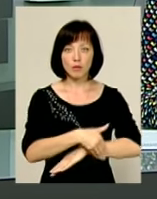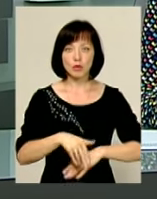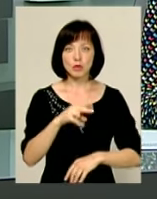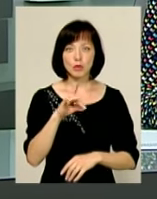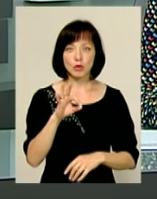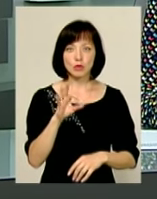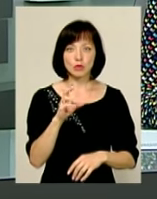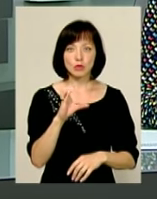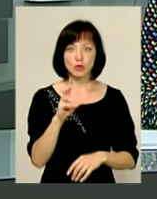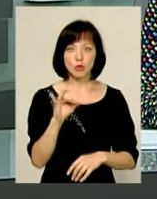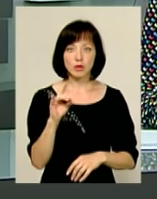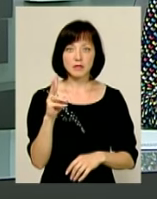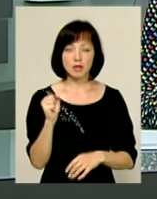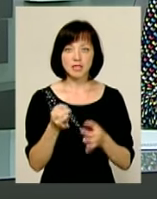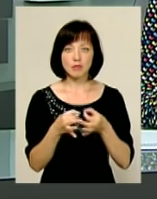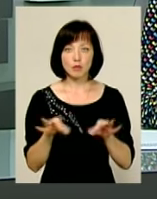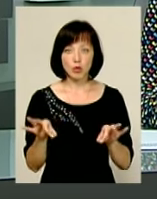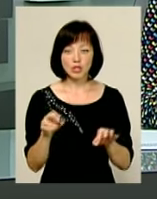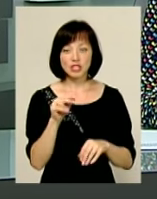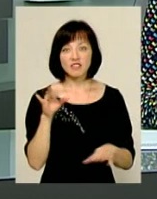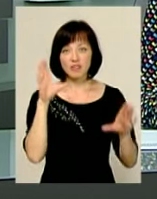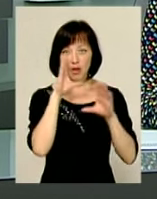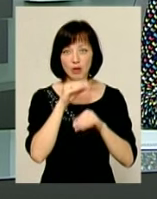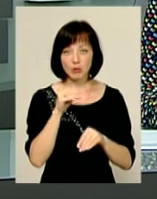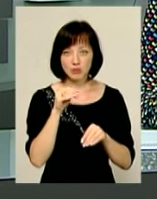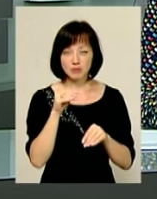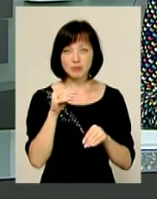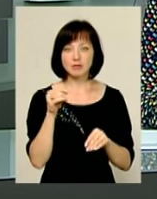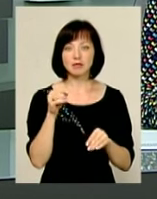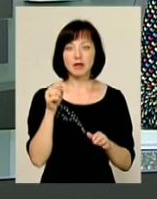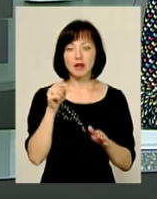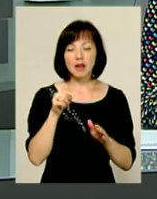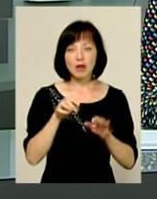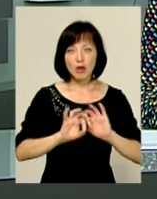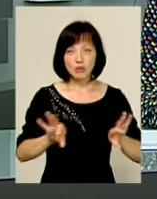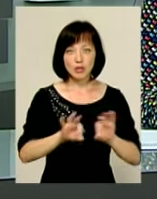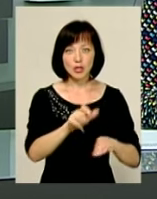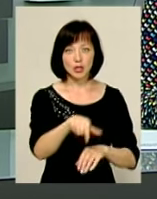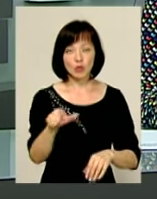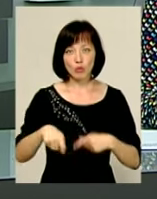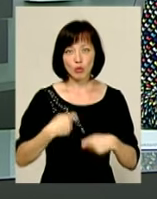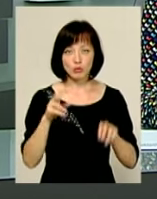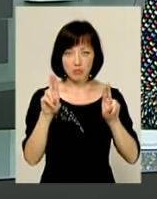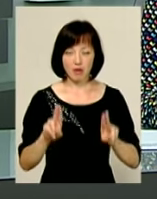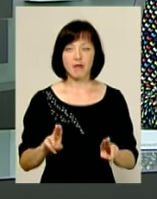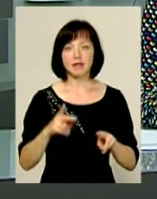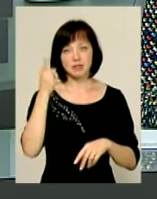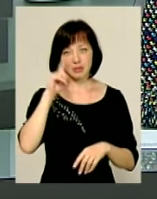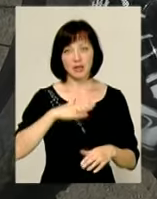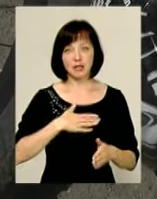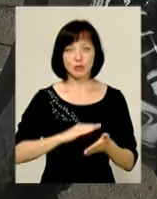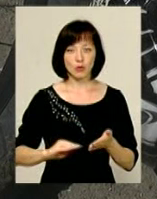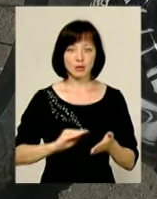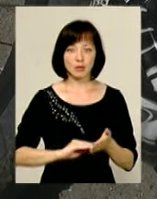Проскурівської і Свободи. Чи вдалося достукатися до свідомості порушників правил дорожнього руху, знає Юлія Астафурова.